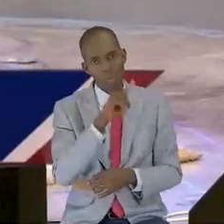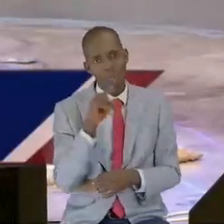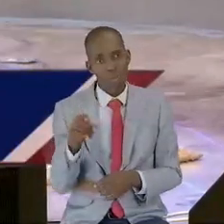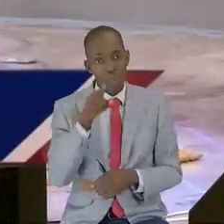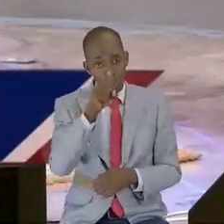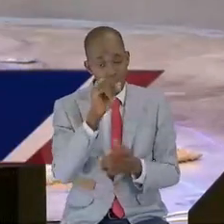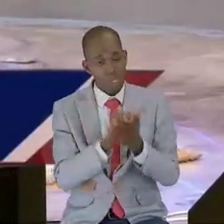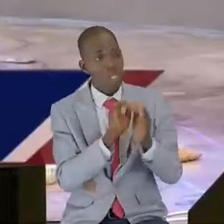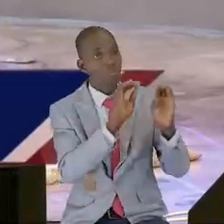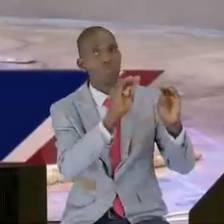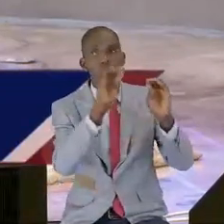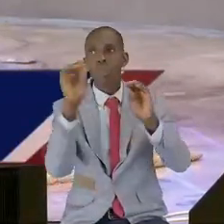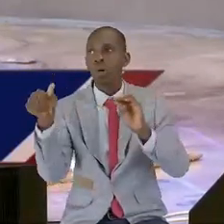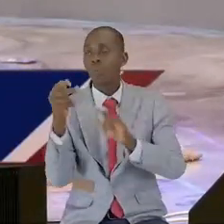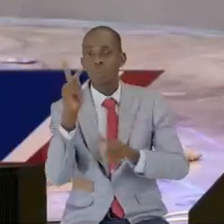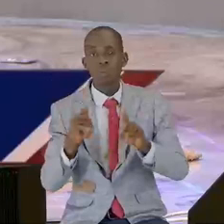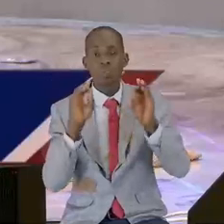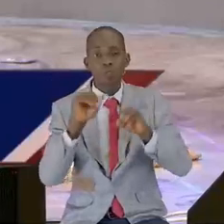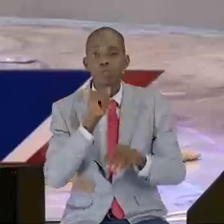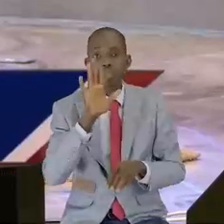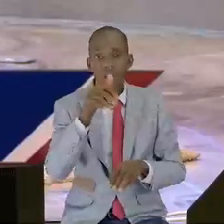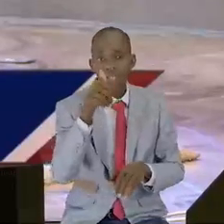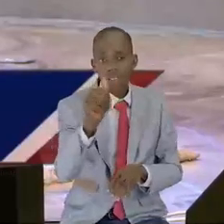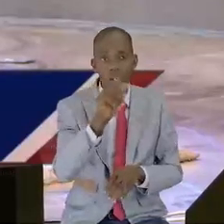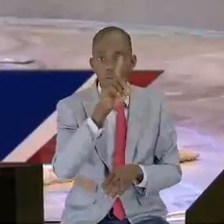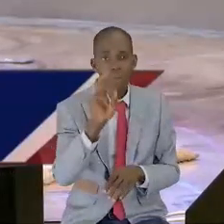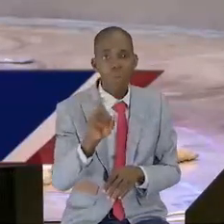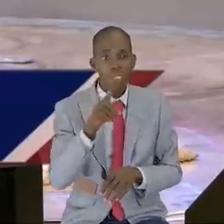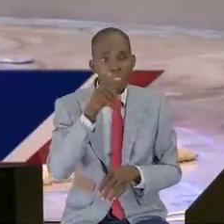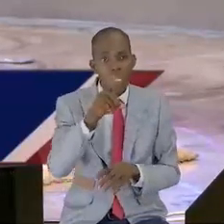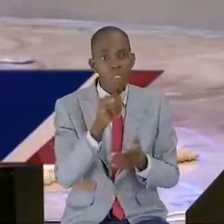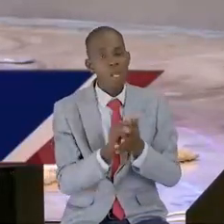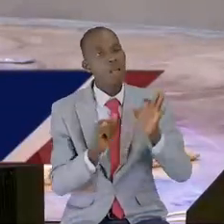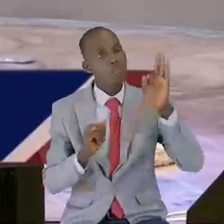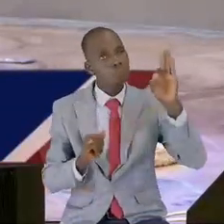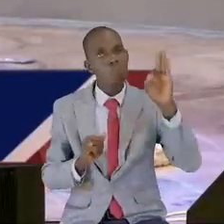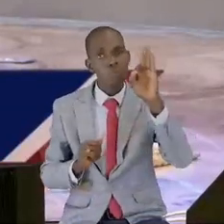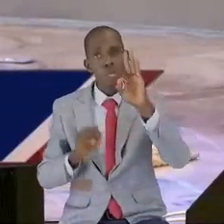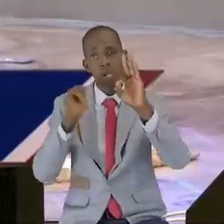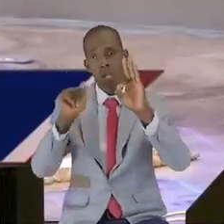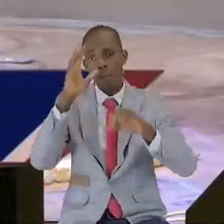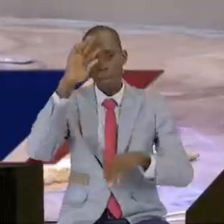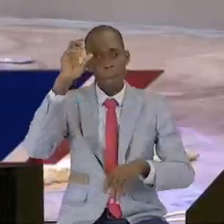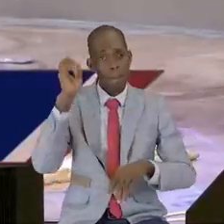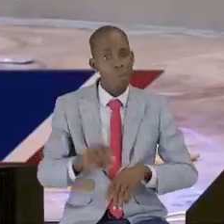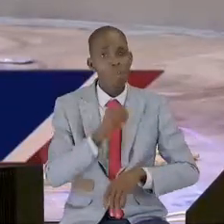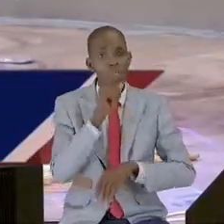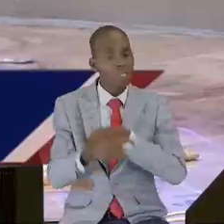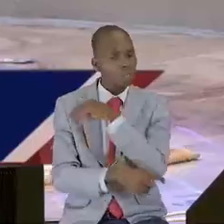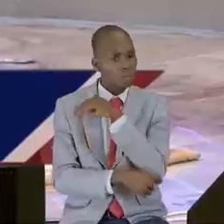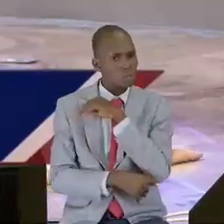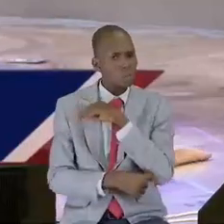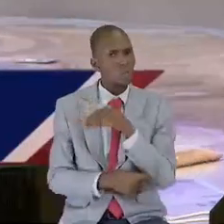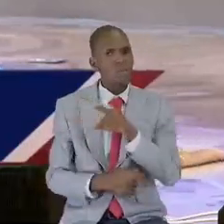enseignes les autres, tu ne t'enseignes pas toi-même. Toi qui prêches de ne pas dérober, tu